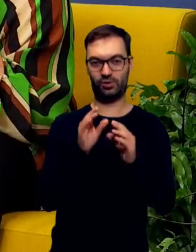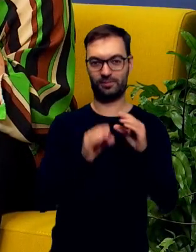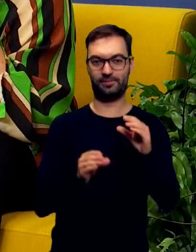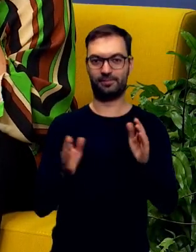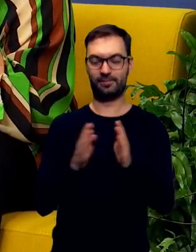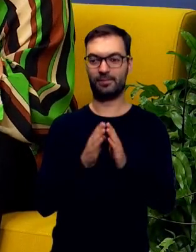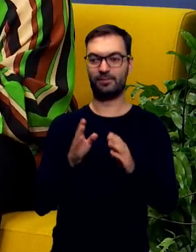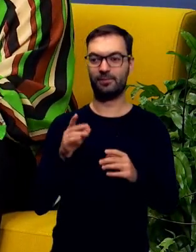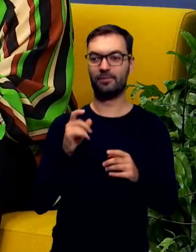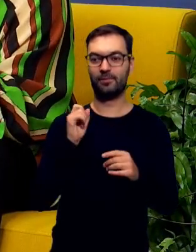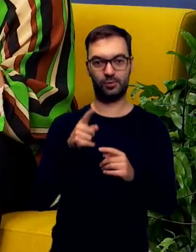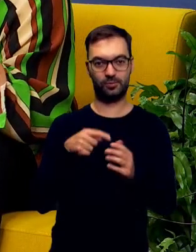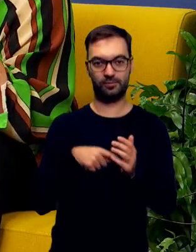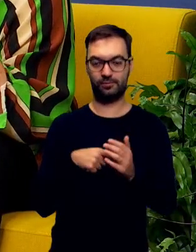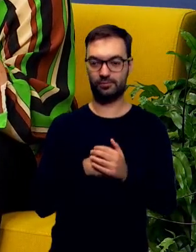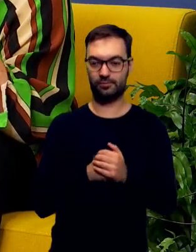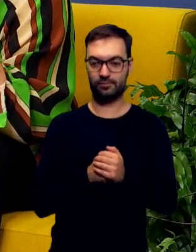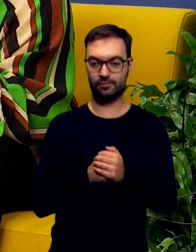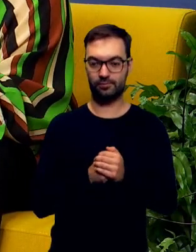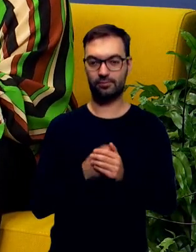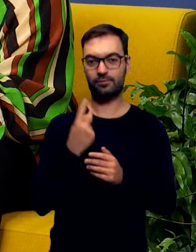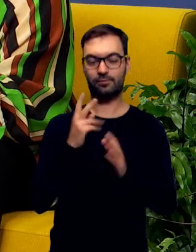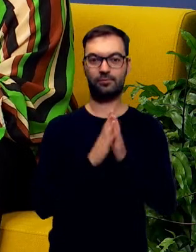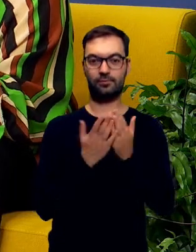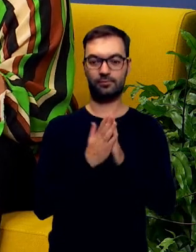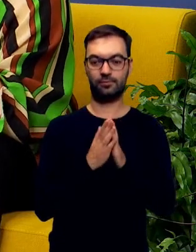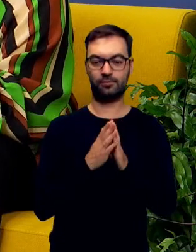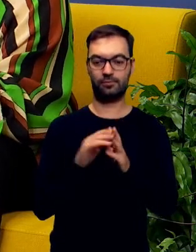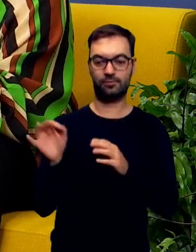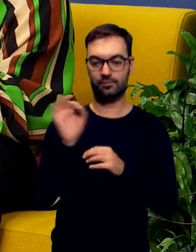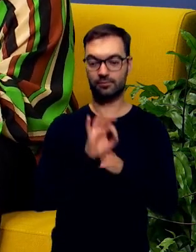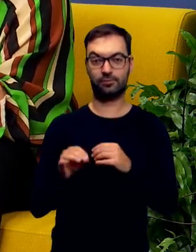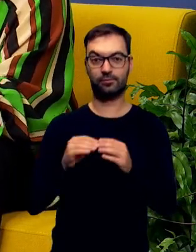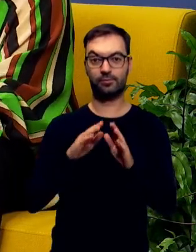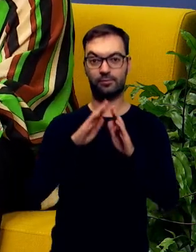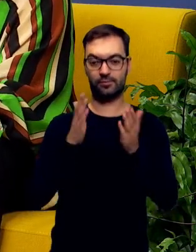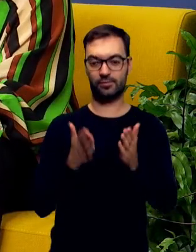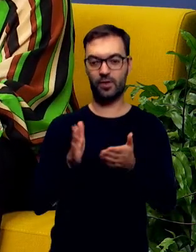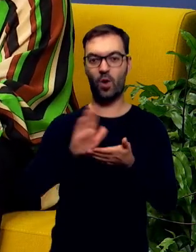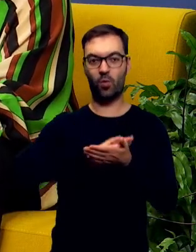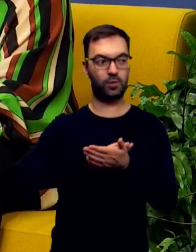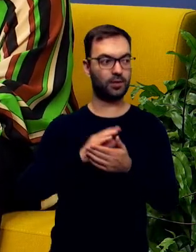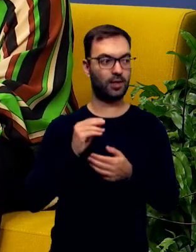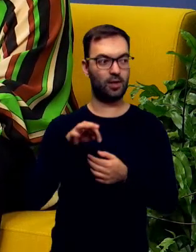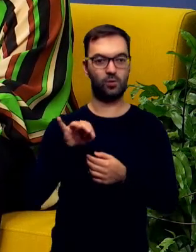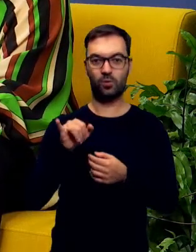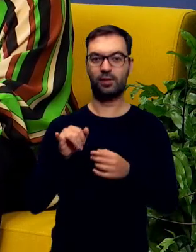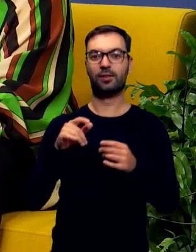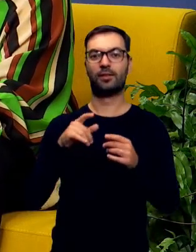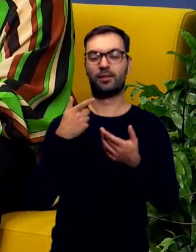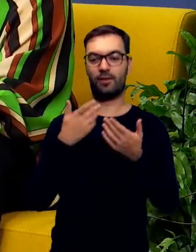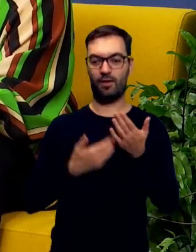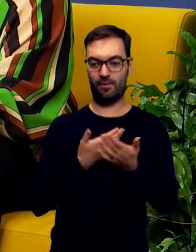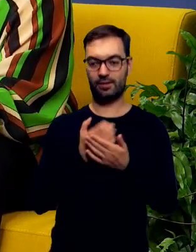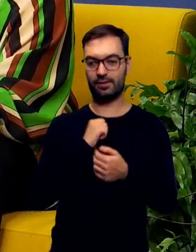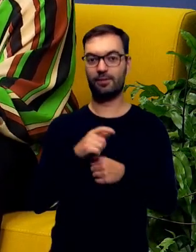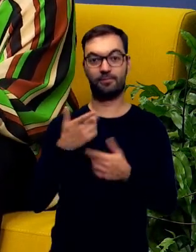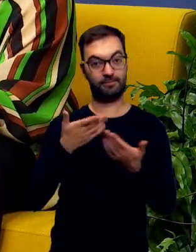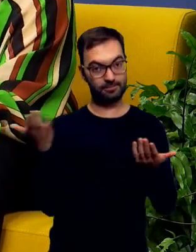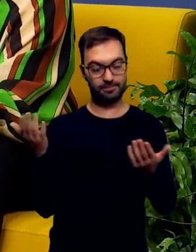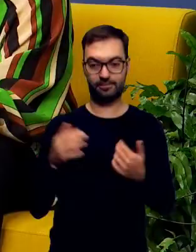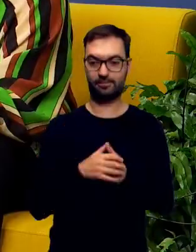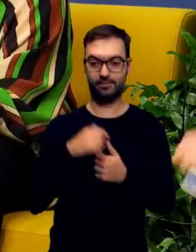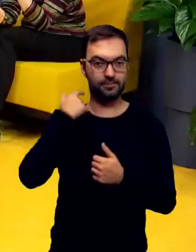można, znaczy jest przygotowane dwie książki w specjalnym etui, jest w ofercie, więc możecie